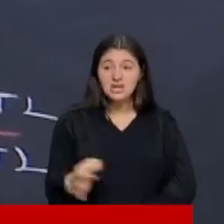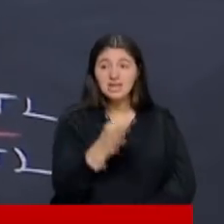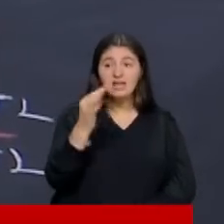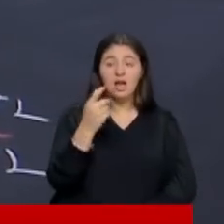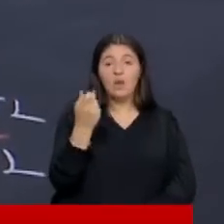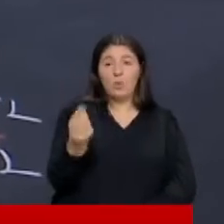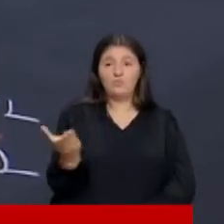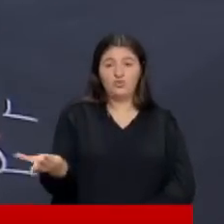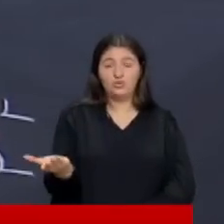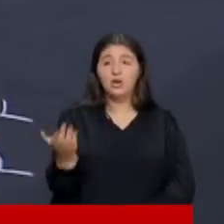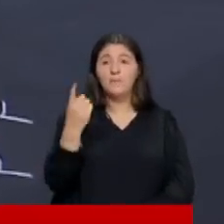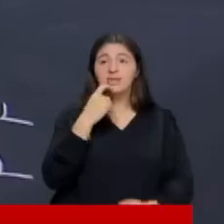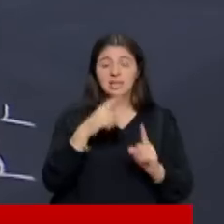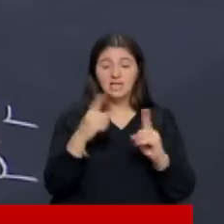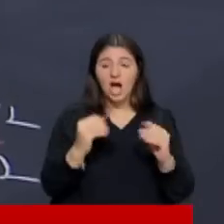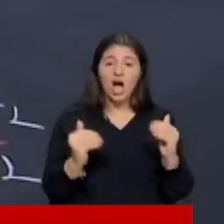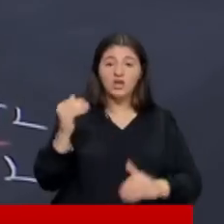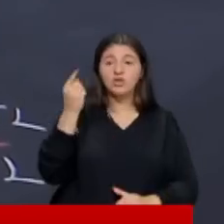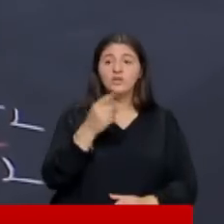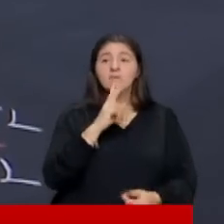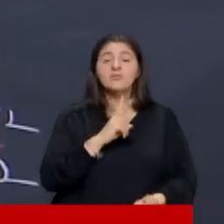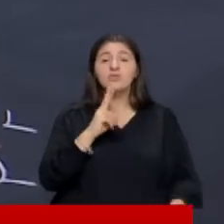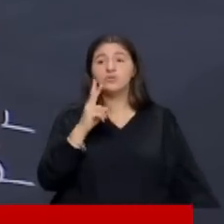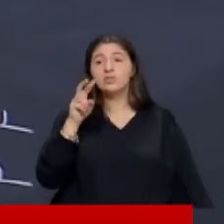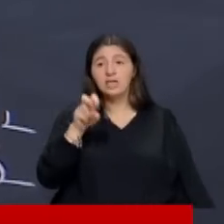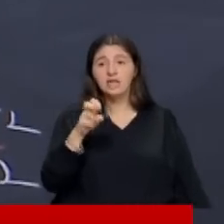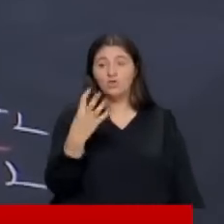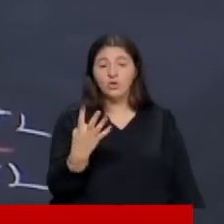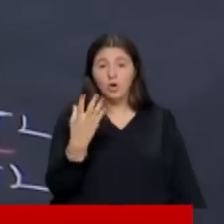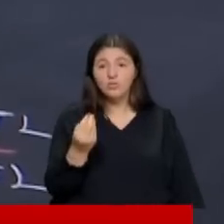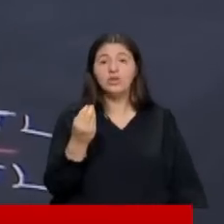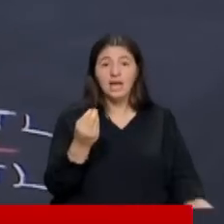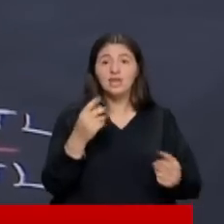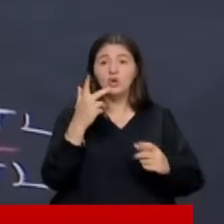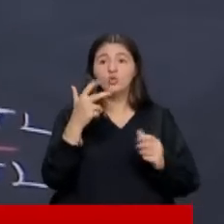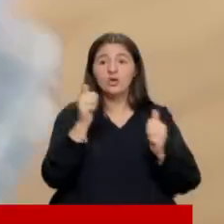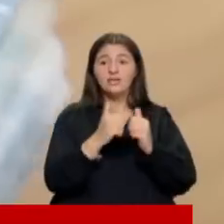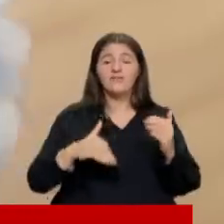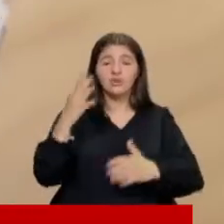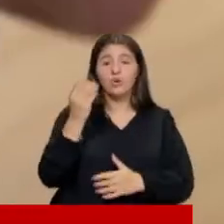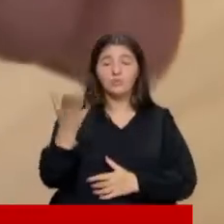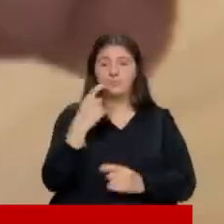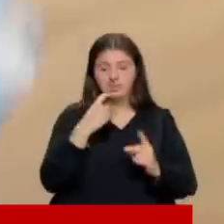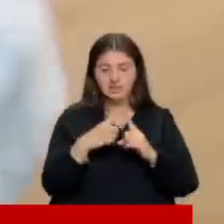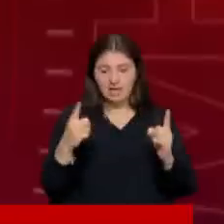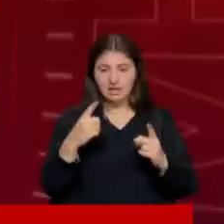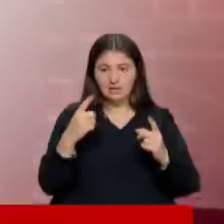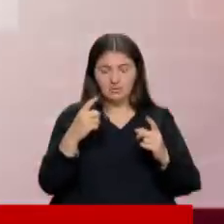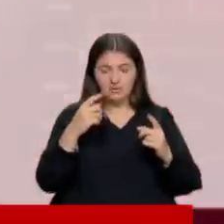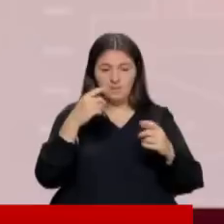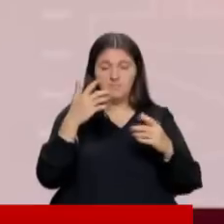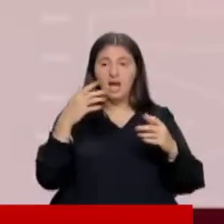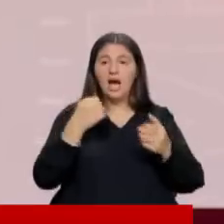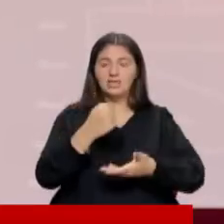milyar TL'ye çıkmış yıllık artış %284 olmuş yani 3 katından fazla artmış Hazine ve Maliye Bakanı Mehmet